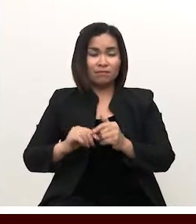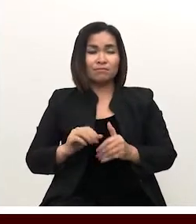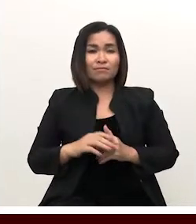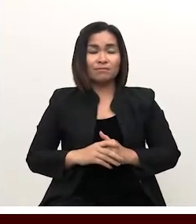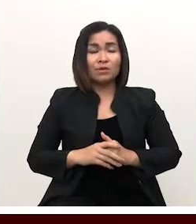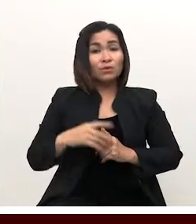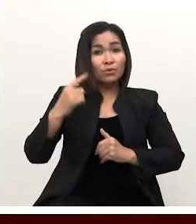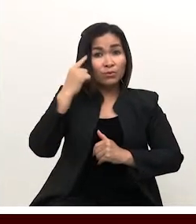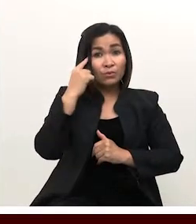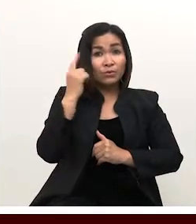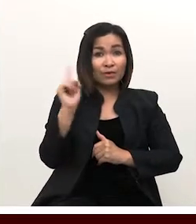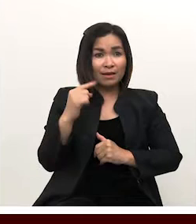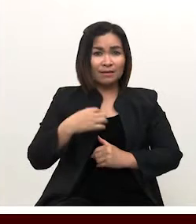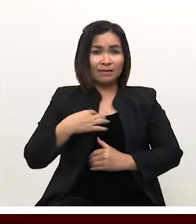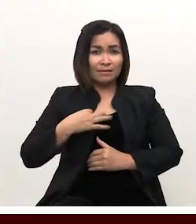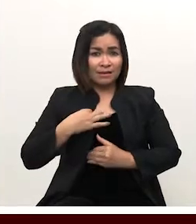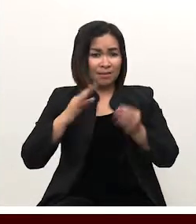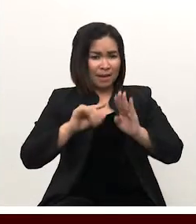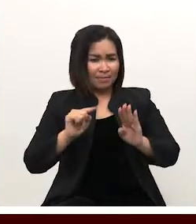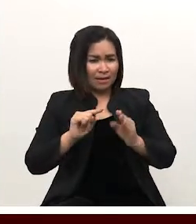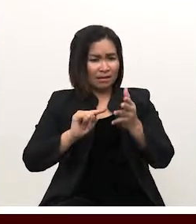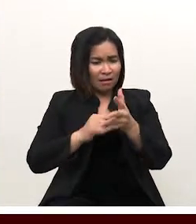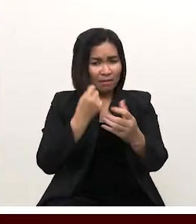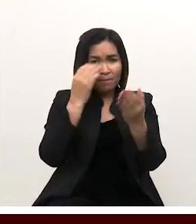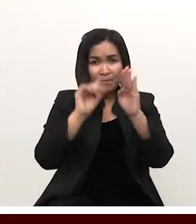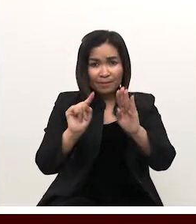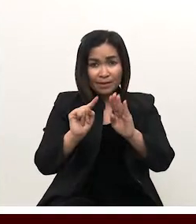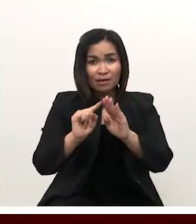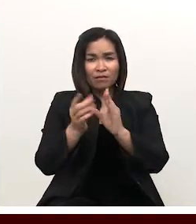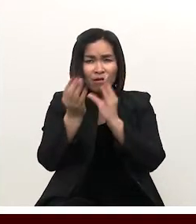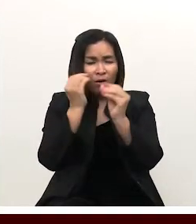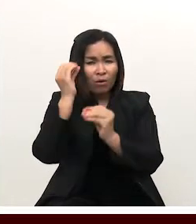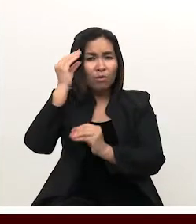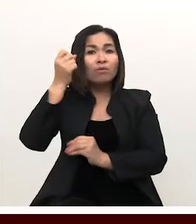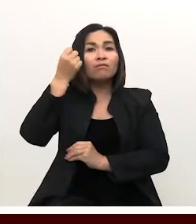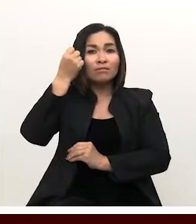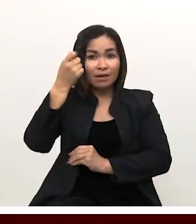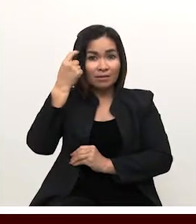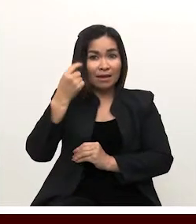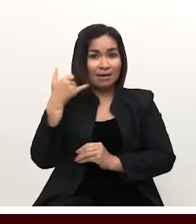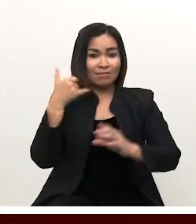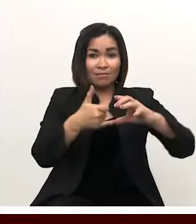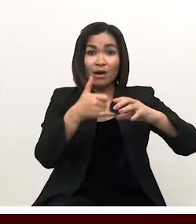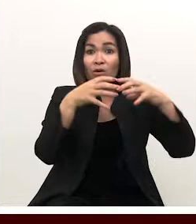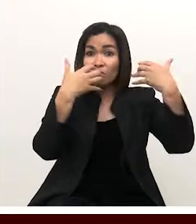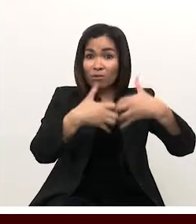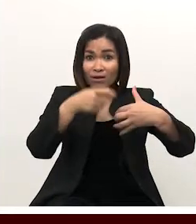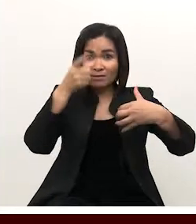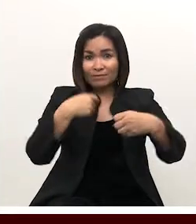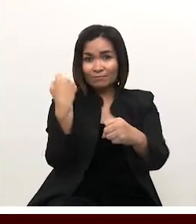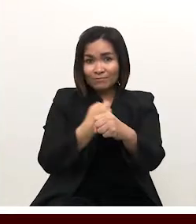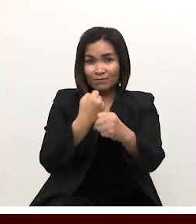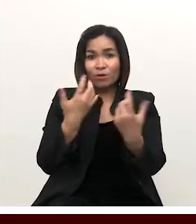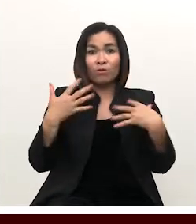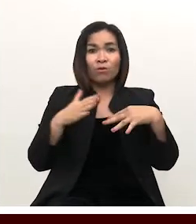เราจะได้รู้ว่าเสื้ออย่างนี้เราต้องทำแบบนี้นะเพื่อจะได้แบบเข้าไปในโรงงานแล้วเราจะได้แบบฝึก